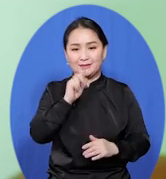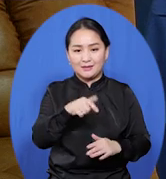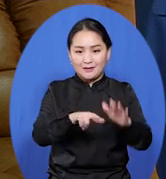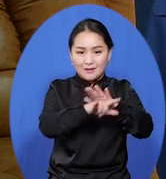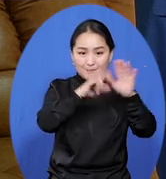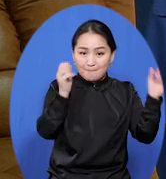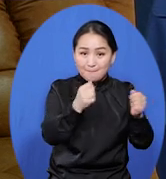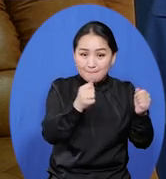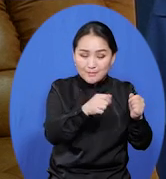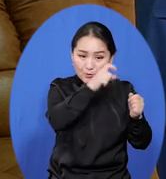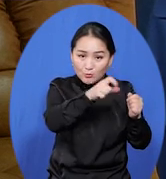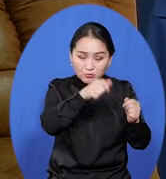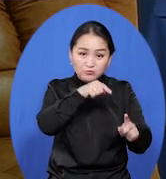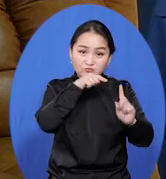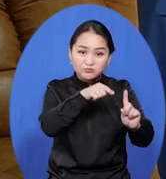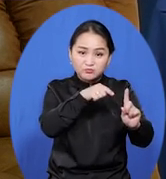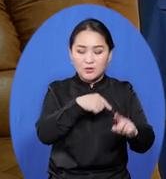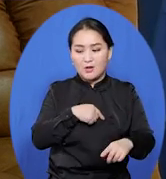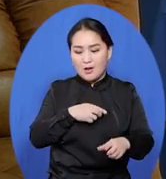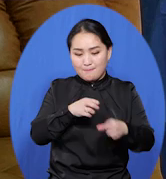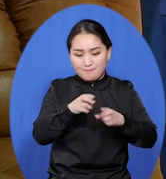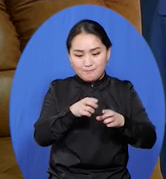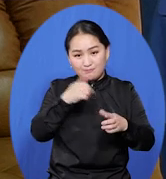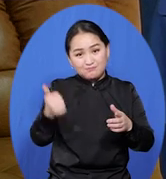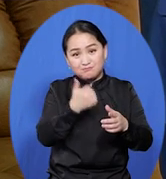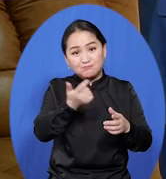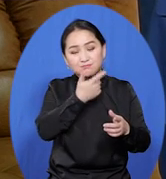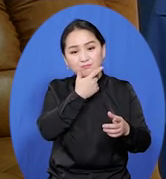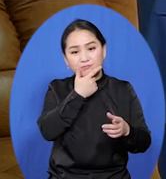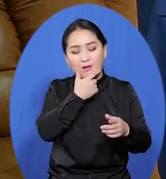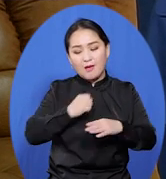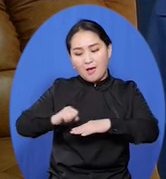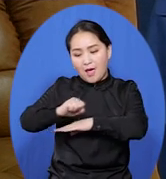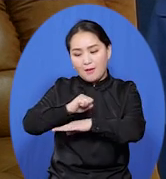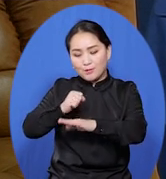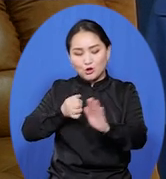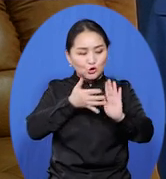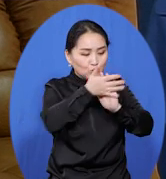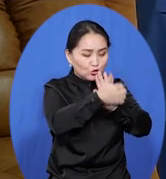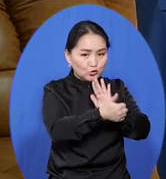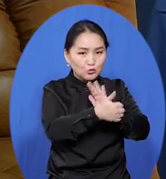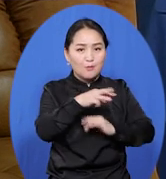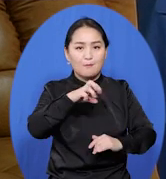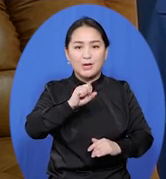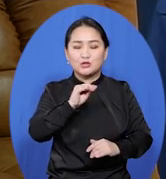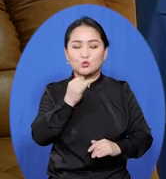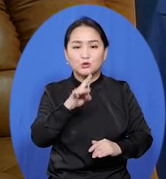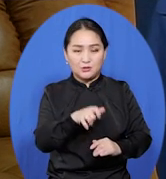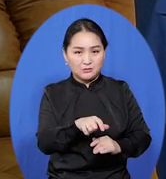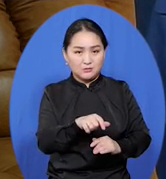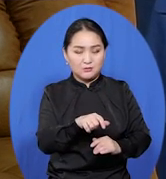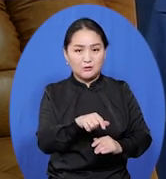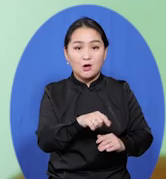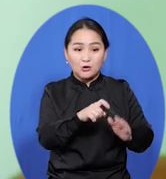энэ яг малчтаа чиглэсэн энэ малжуулах хөтөлбөр үнэхээр тэр дэмжих сангийн хангалттай өрөхгүй байгаа учраас аймгийн төсвөөс малжуулах хөтөлбөр яг хэрэгжүүлээд явж